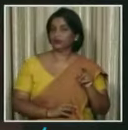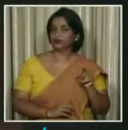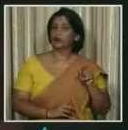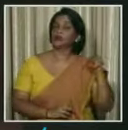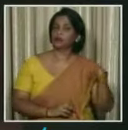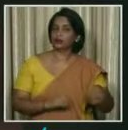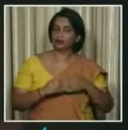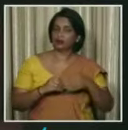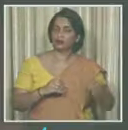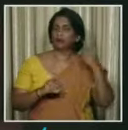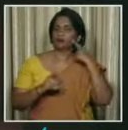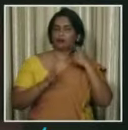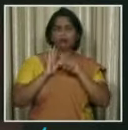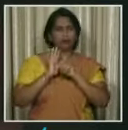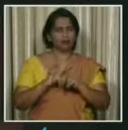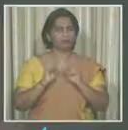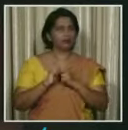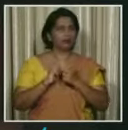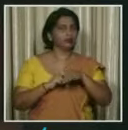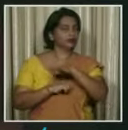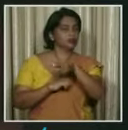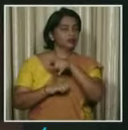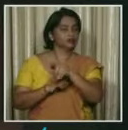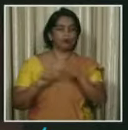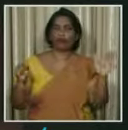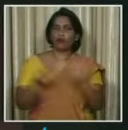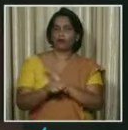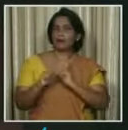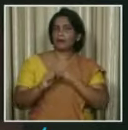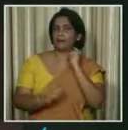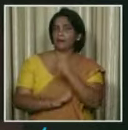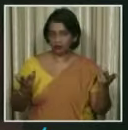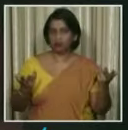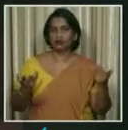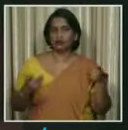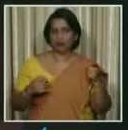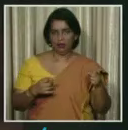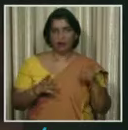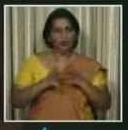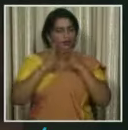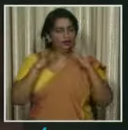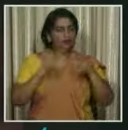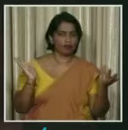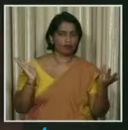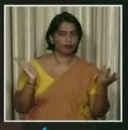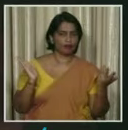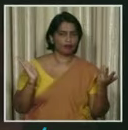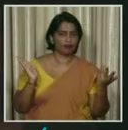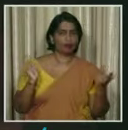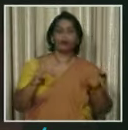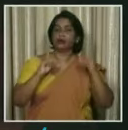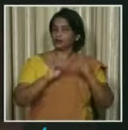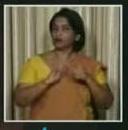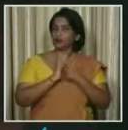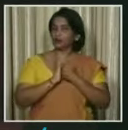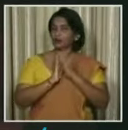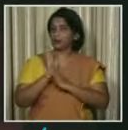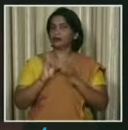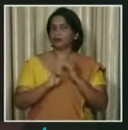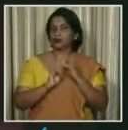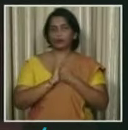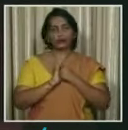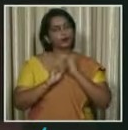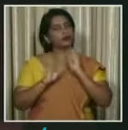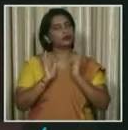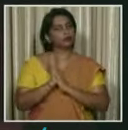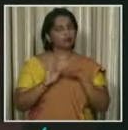මේ වනතෙක් එයි නගතියටපත් පාර්ශ්වයන්ට සම්පූර්ණ වන්දි මුදල් හිමි වී නොමැති බව බොහෝ පාර්ශ්වයන් පෙන්වා දෙනවා. දැන් ගරු ඇමතිතුමනි, ගරු